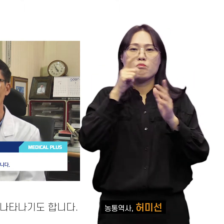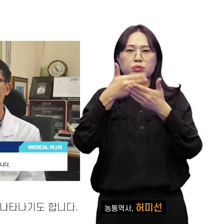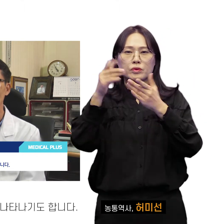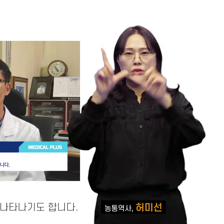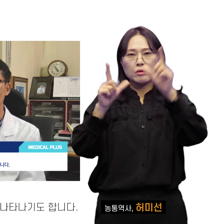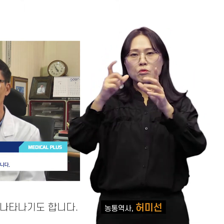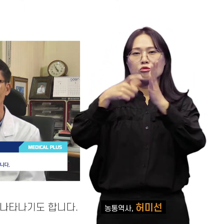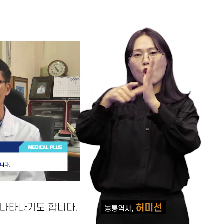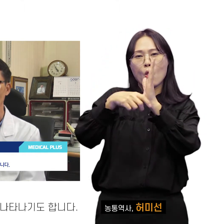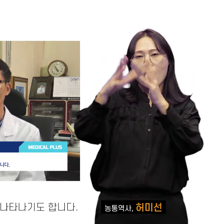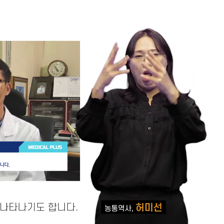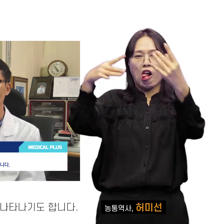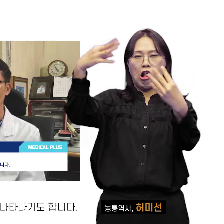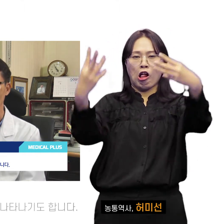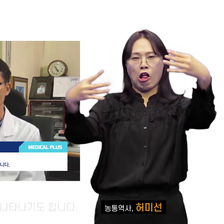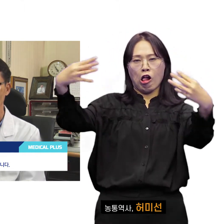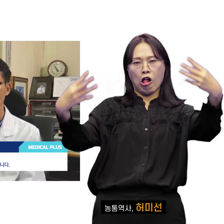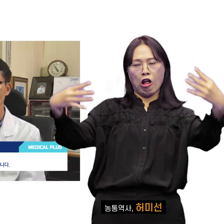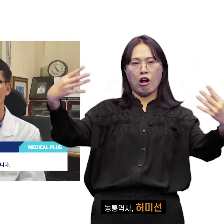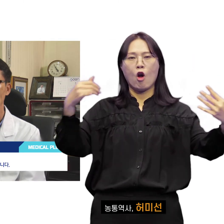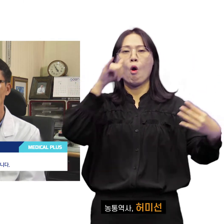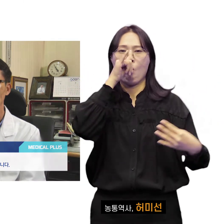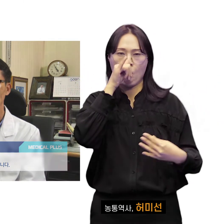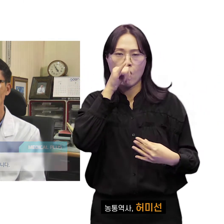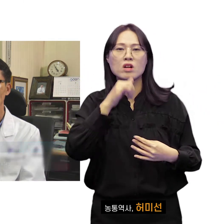경우는 변시증도 나타나기도 합니다.